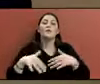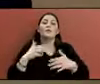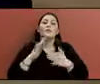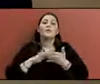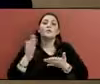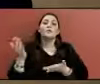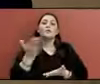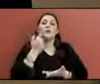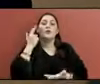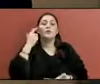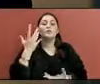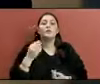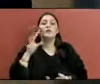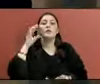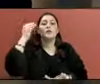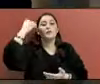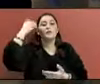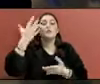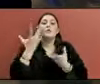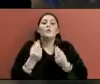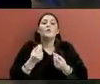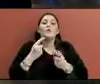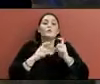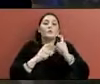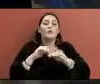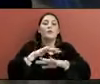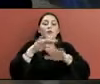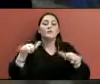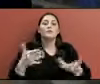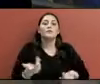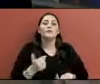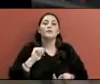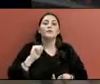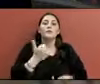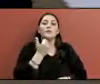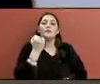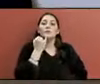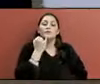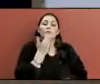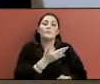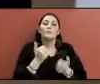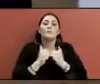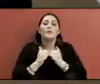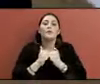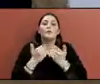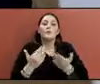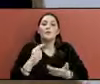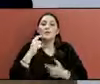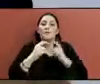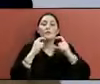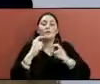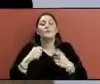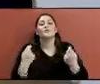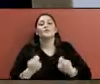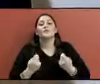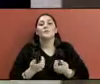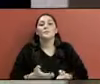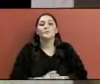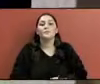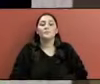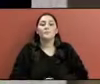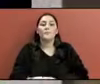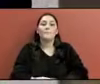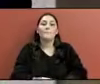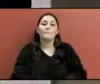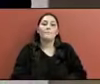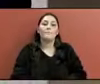olan, takılı olan soruların hepsine değerli konuğumla birlikte cevap vermeye çalışacağız. Bu